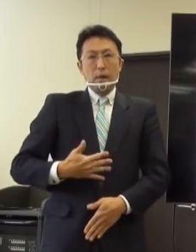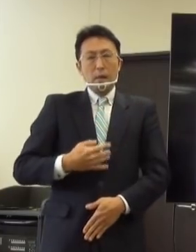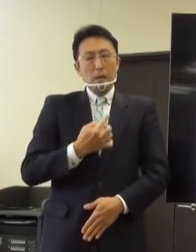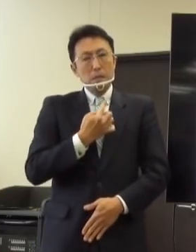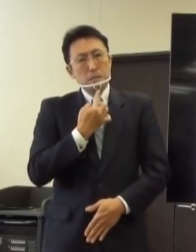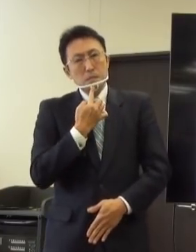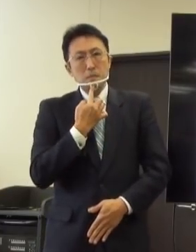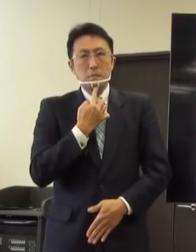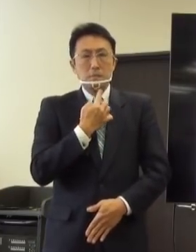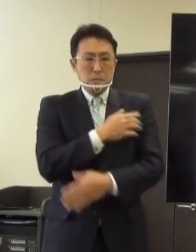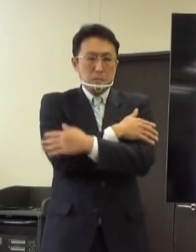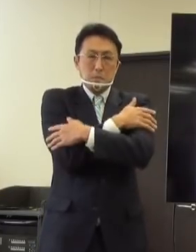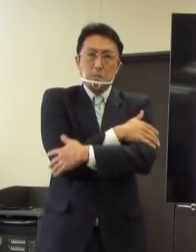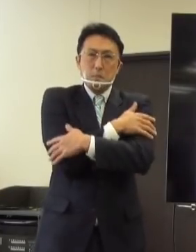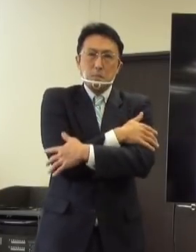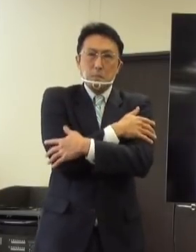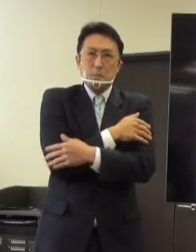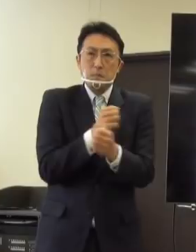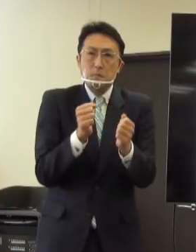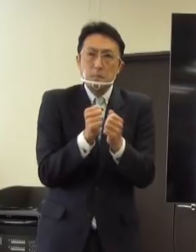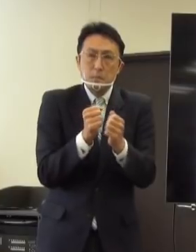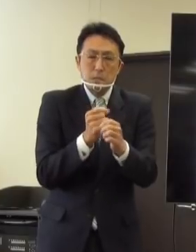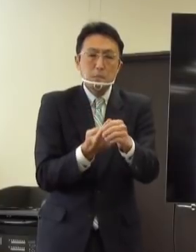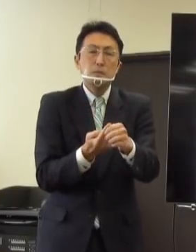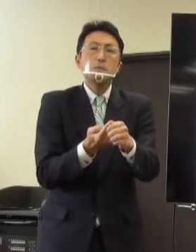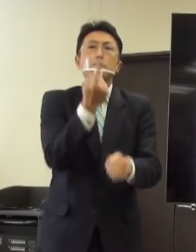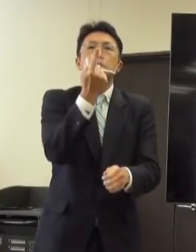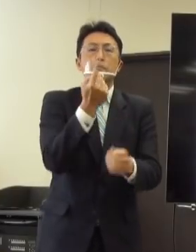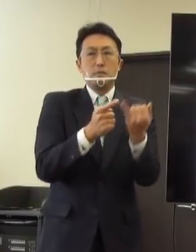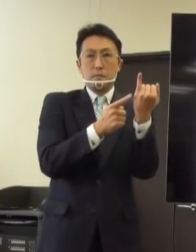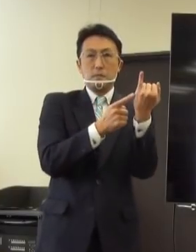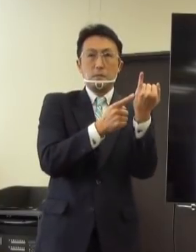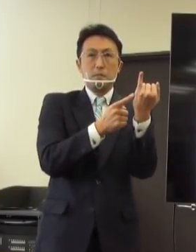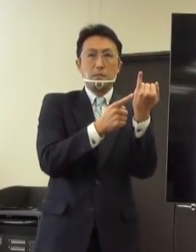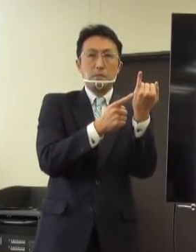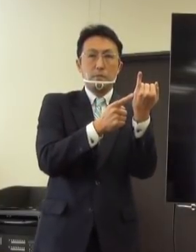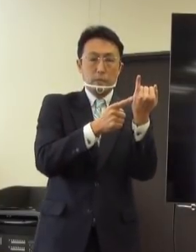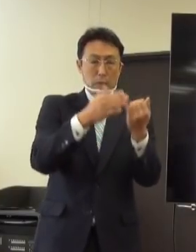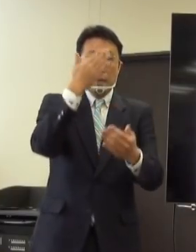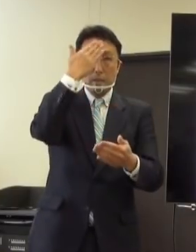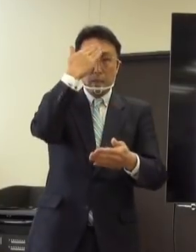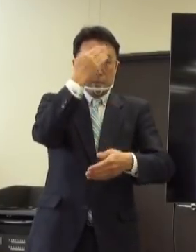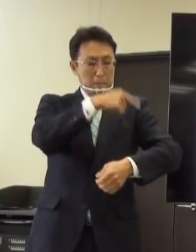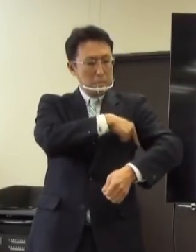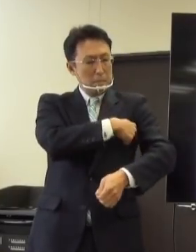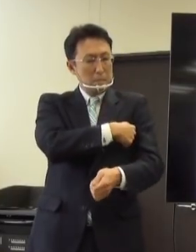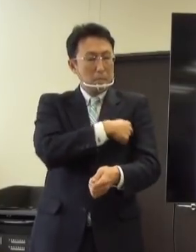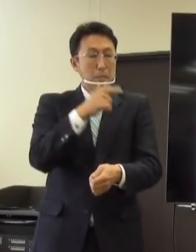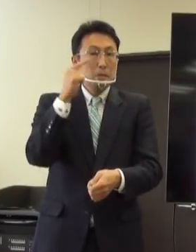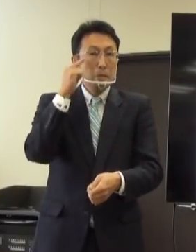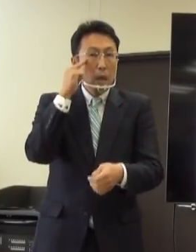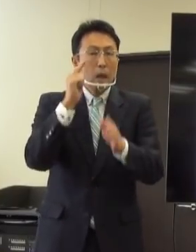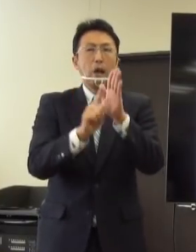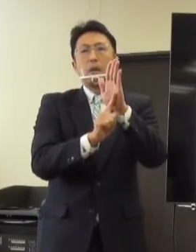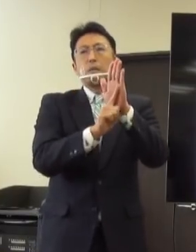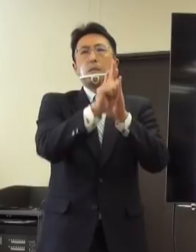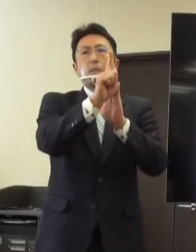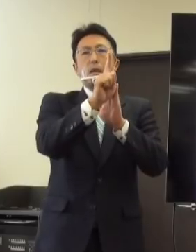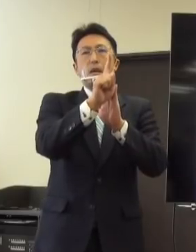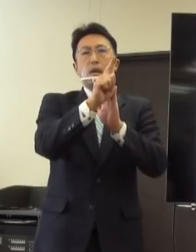寒が出てまいりまして、発熱、熱を測ったところ発熱もあるということ